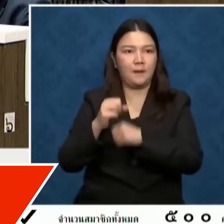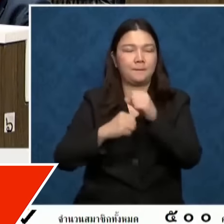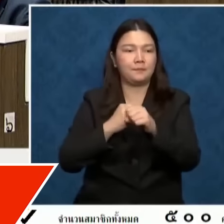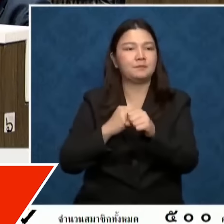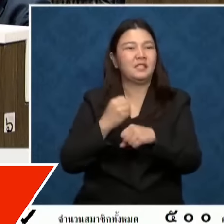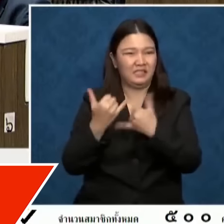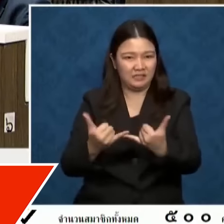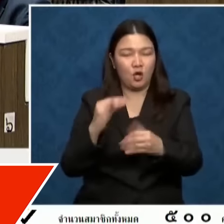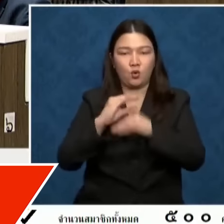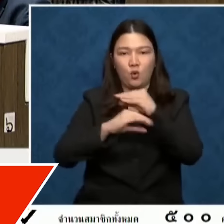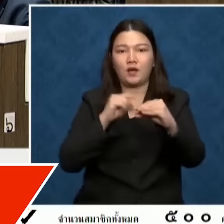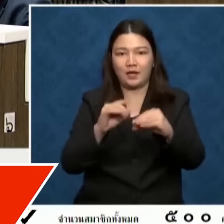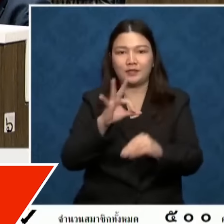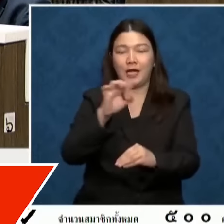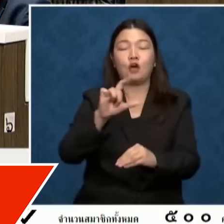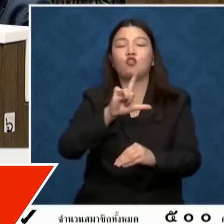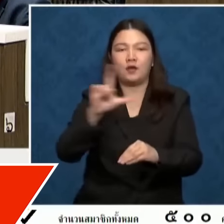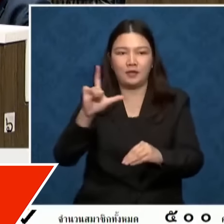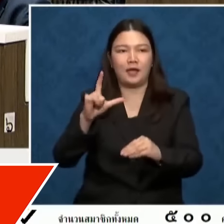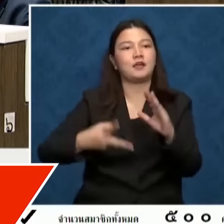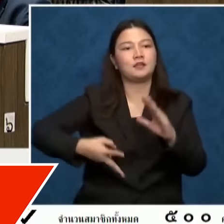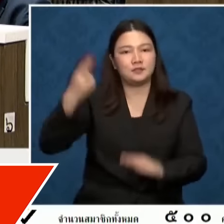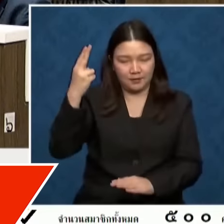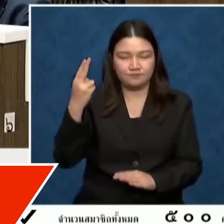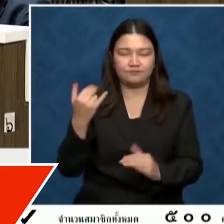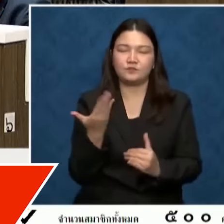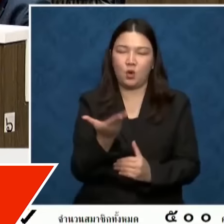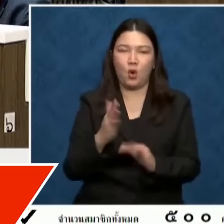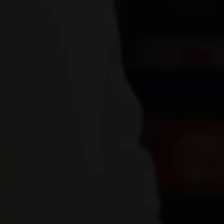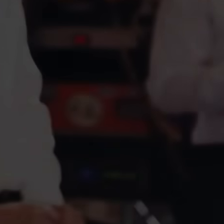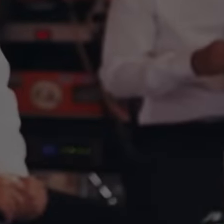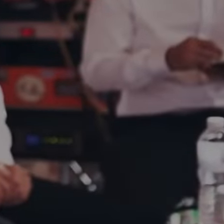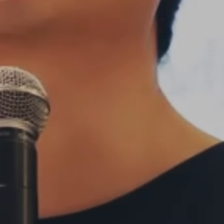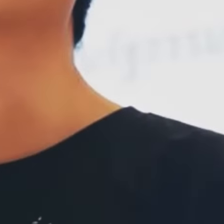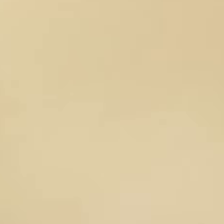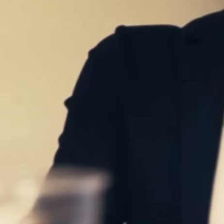และโครงการนี้ทั้หมด 900 ลานบทสำหบโงการนี้ครัขอบคครับ